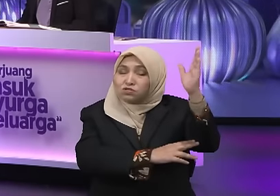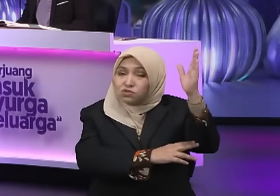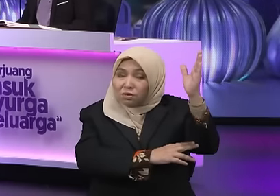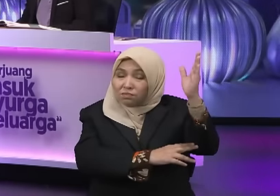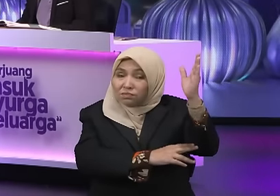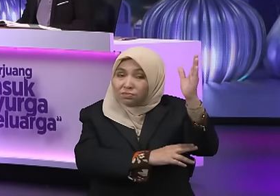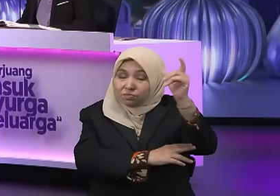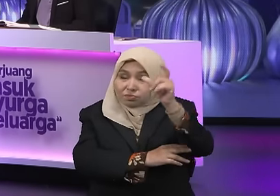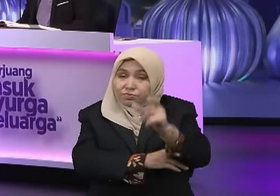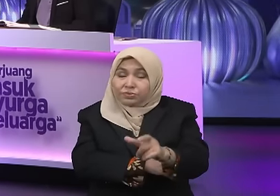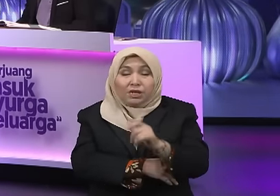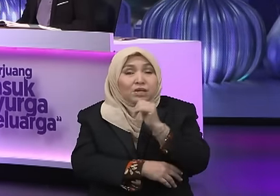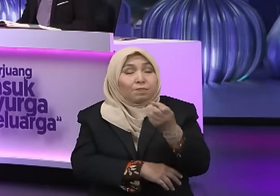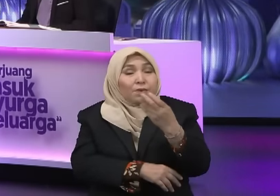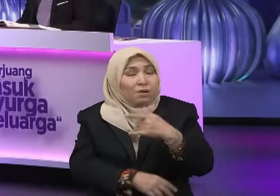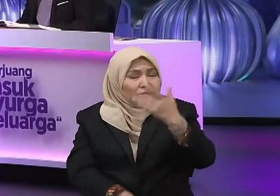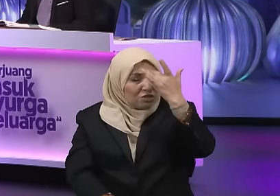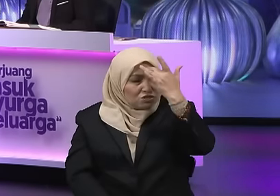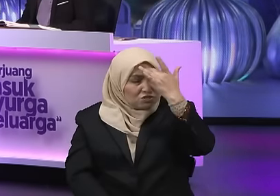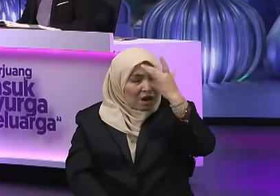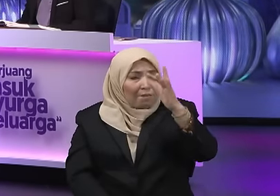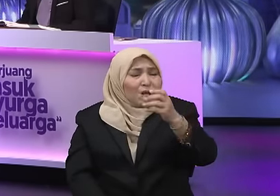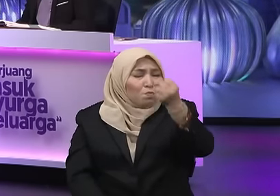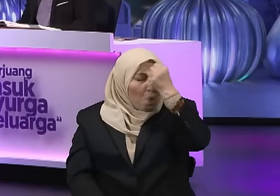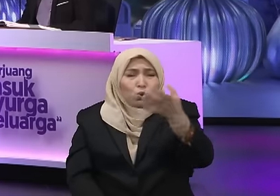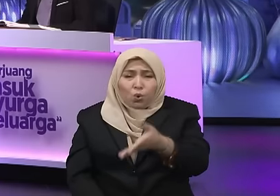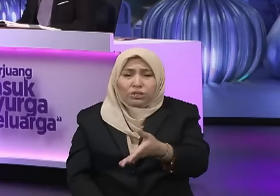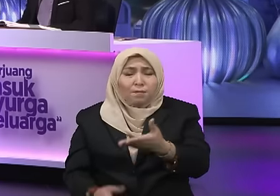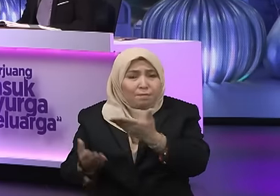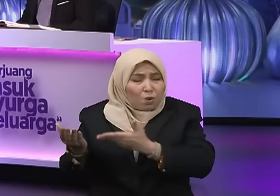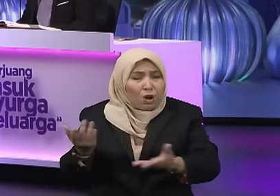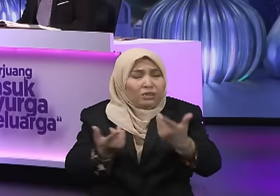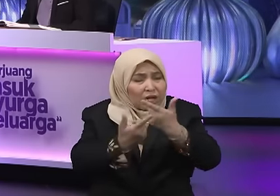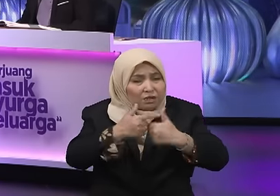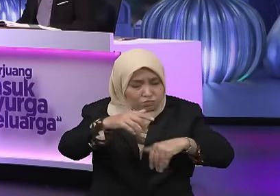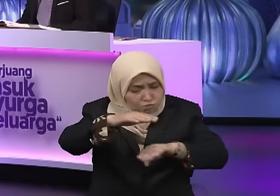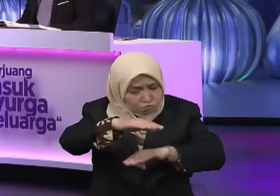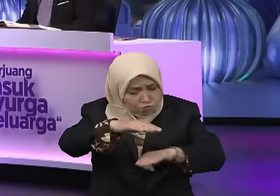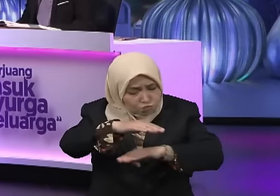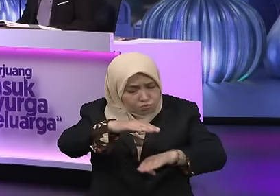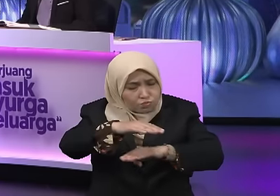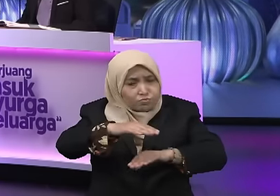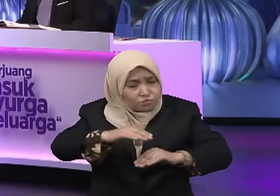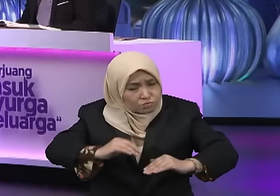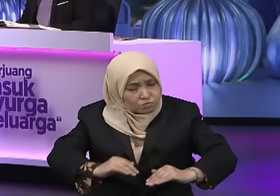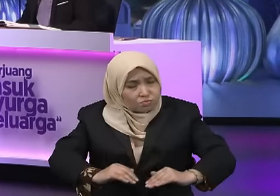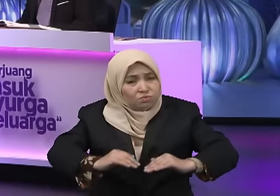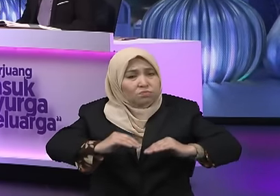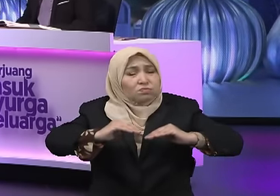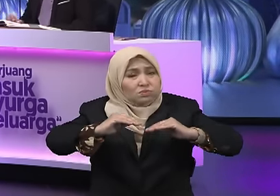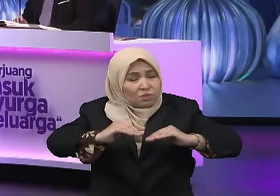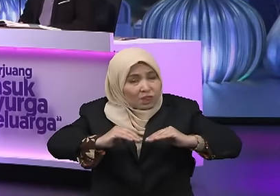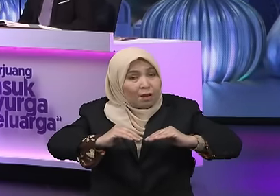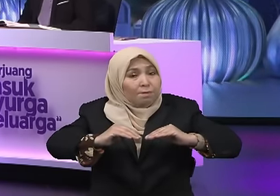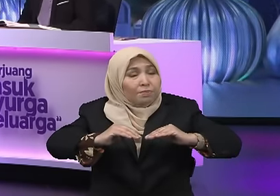istilahnya Ustaz ni, orang yang tak berapa bijak ni, orang bodoh ni, dia kena bawa daripada peringkat bawah tu, bawa ke tempat yang tinggi,